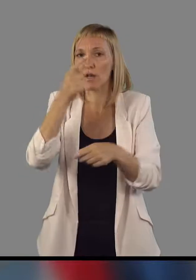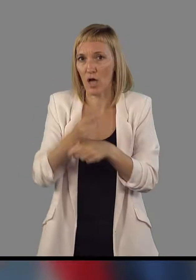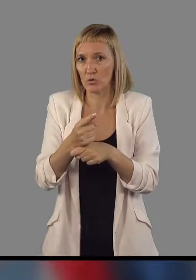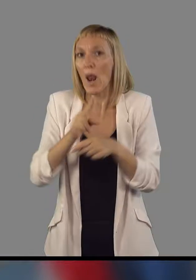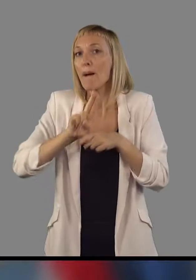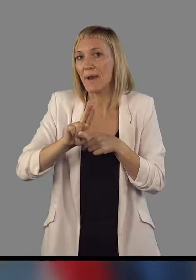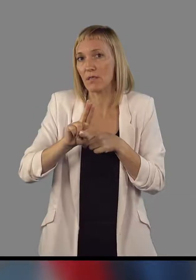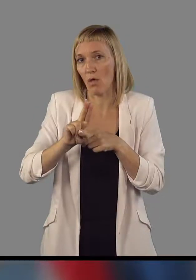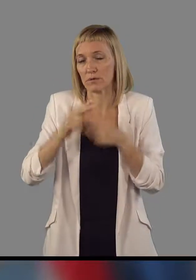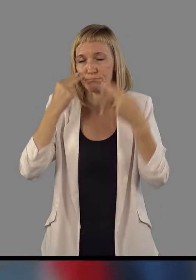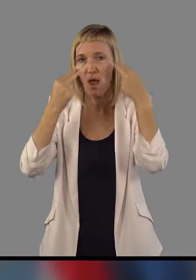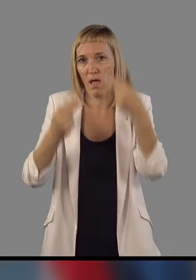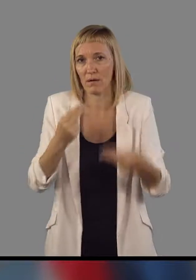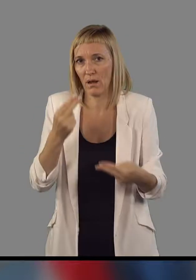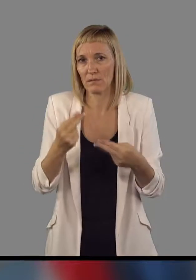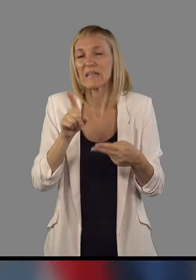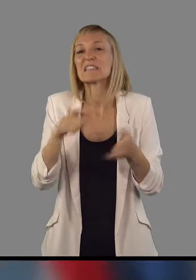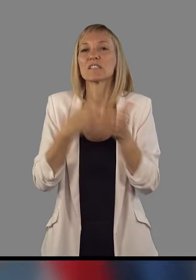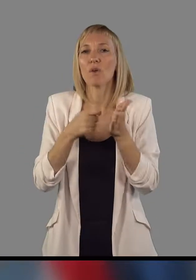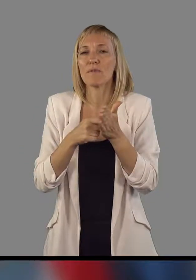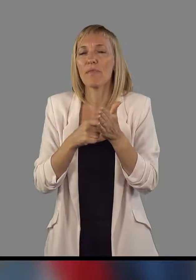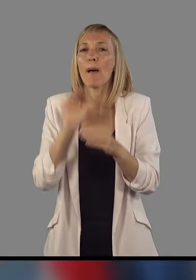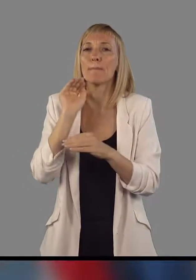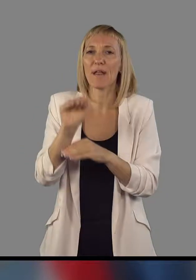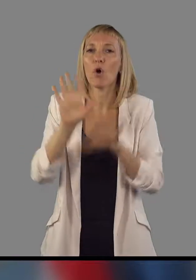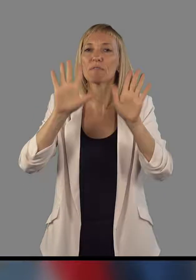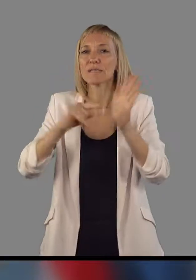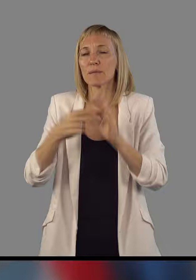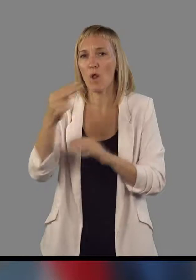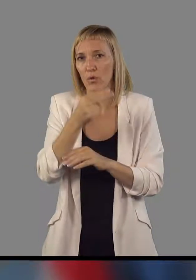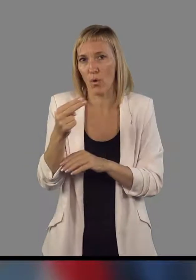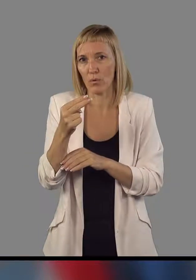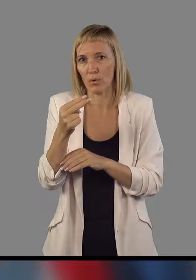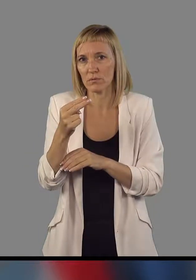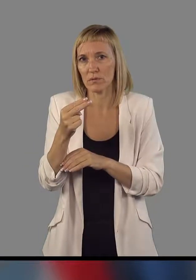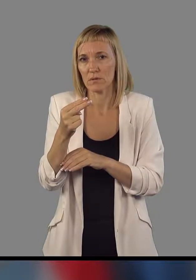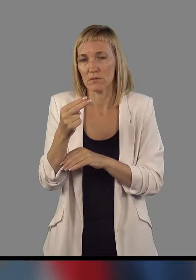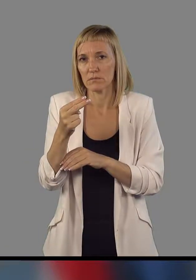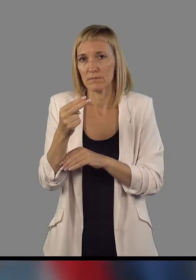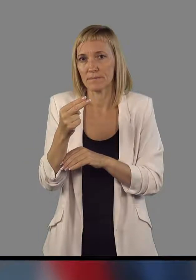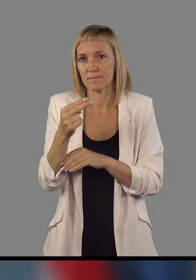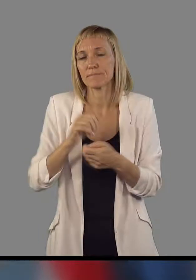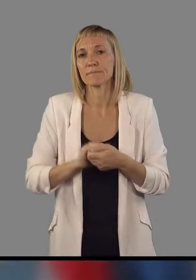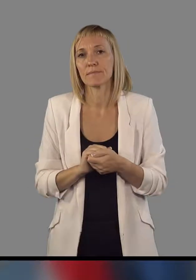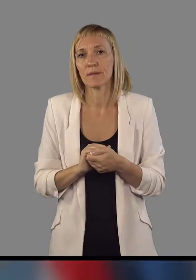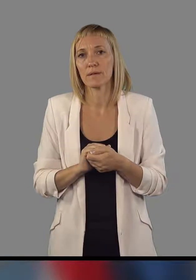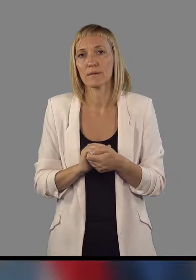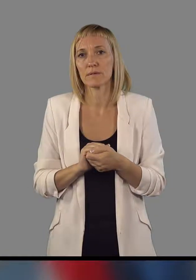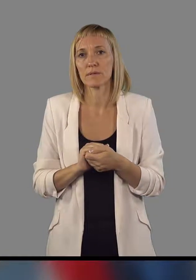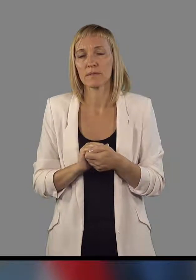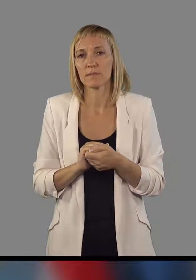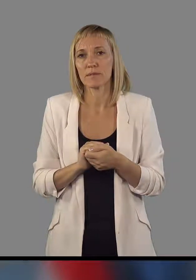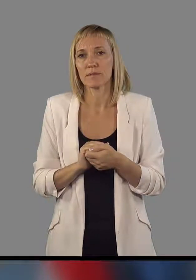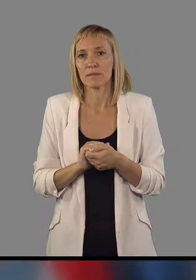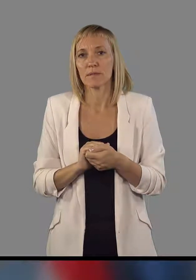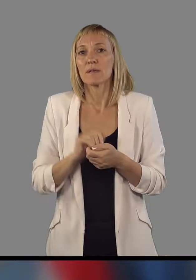javnih naročil, takšnih v vrednosti nad 10 milijonov evrov. Takšnih so tudi pravzaprav